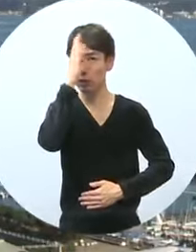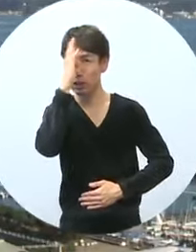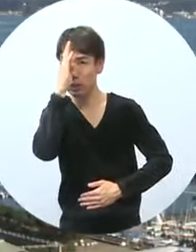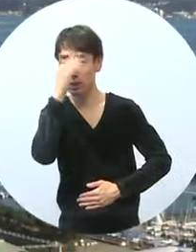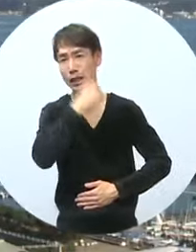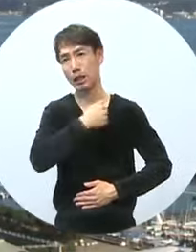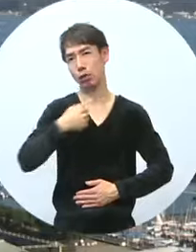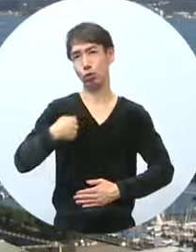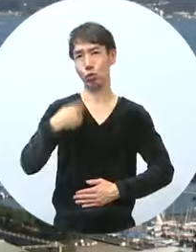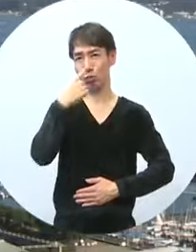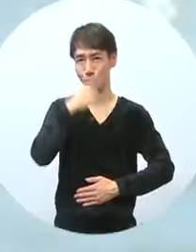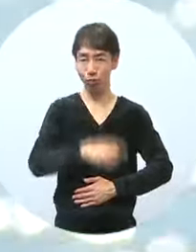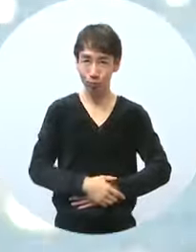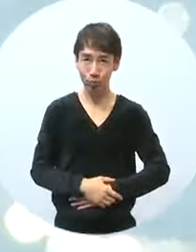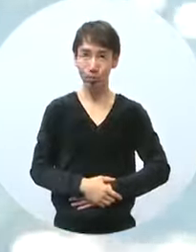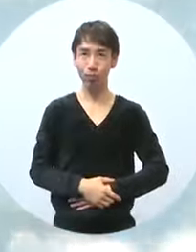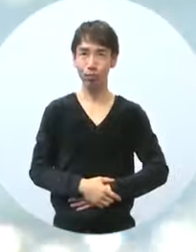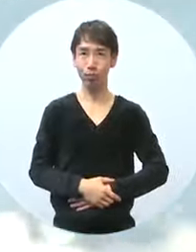んですね。